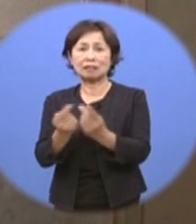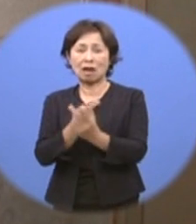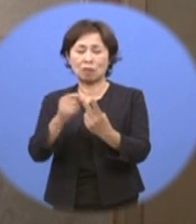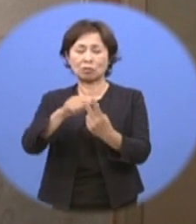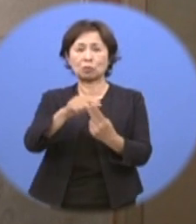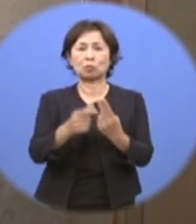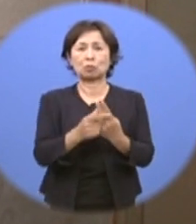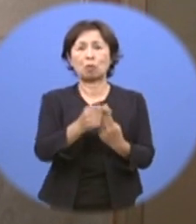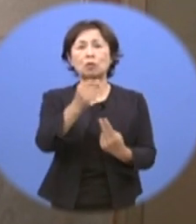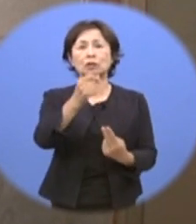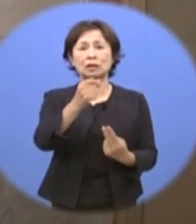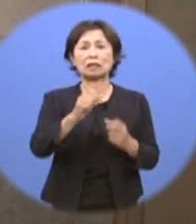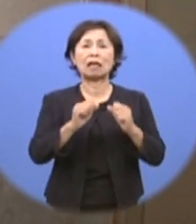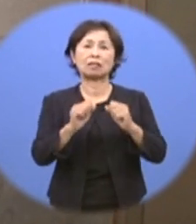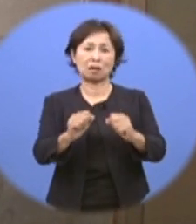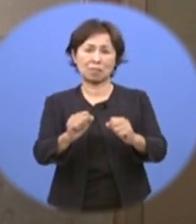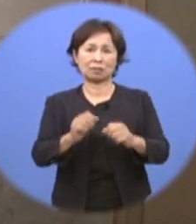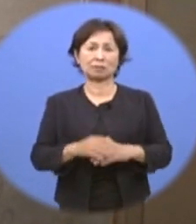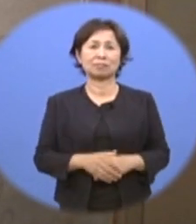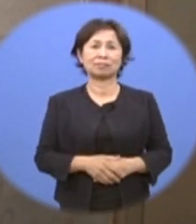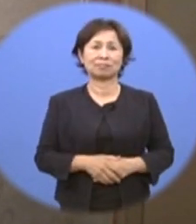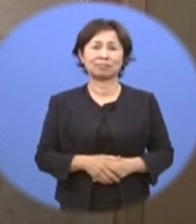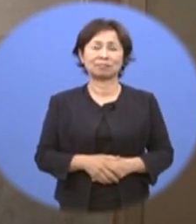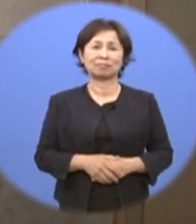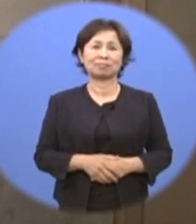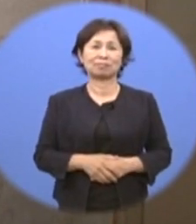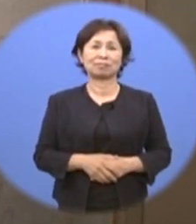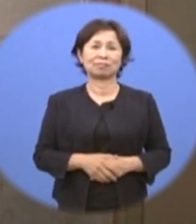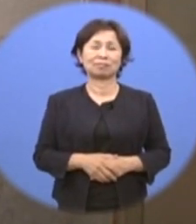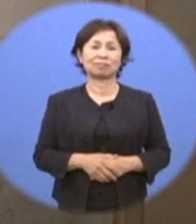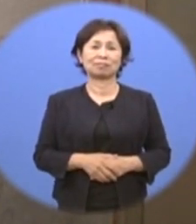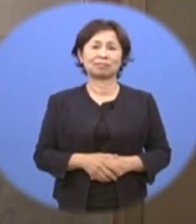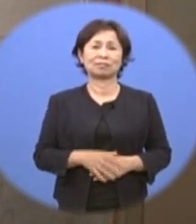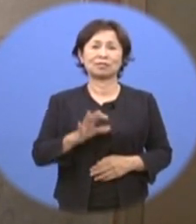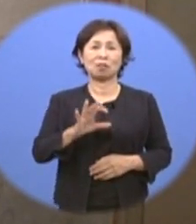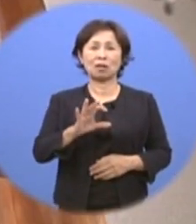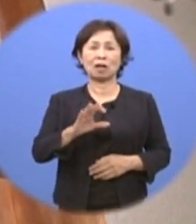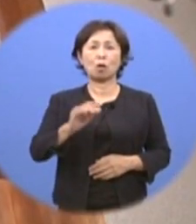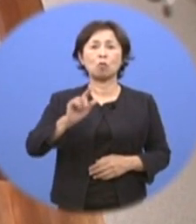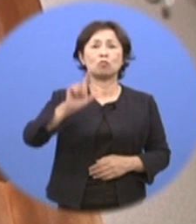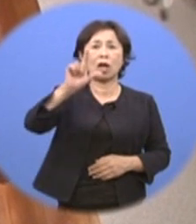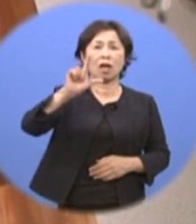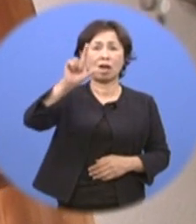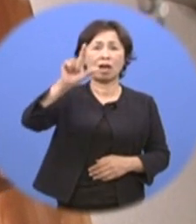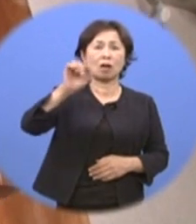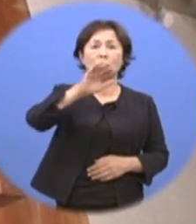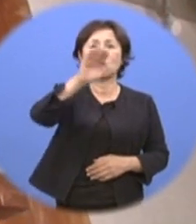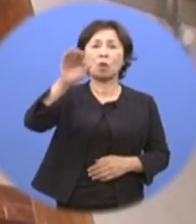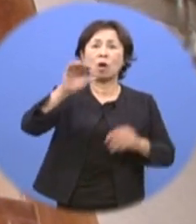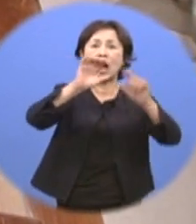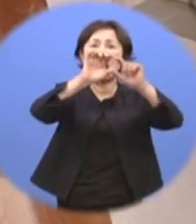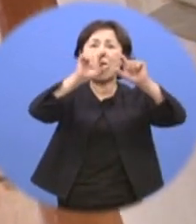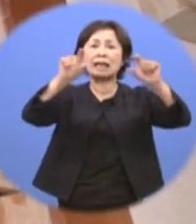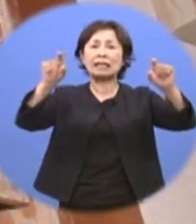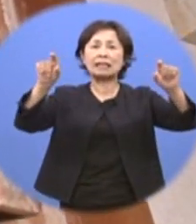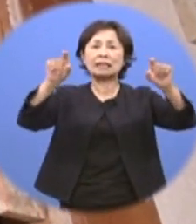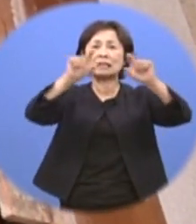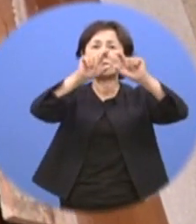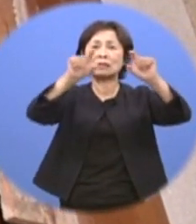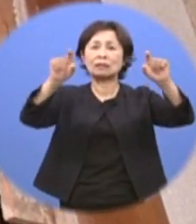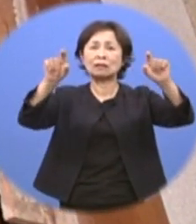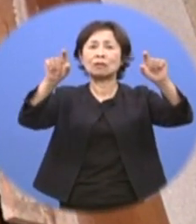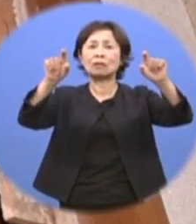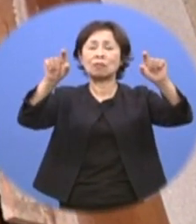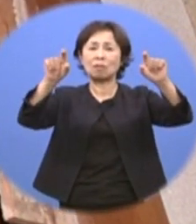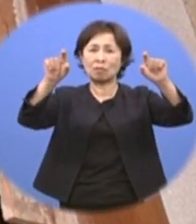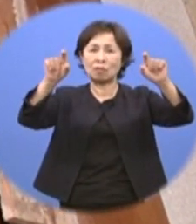。後にですね、このトイレの上上部なんですけども、この梁を合板で